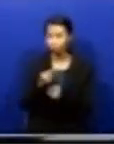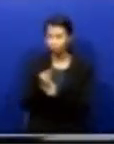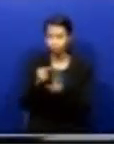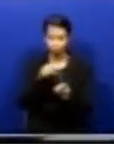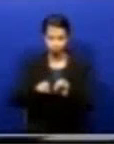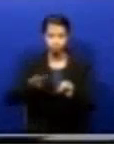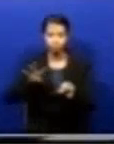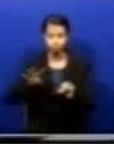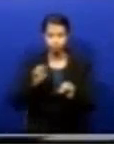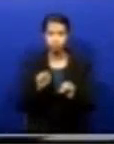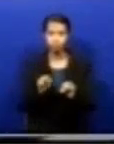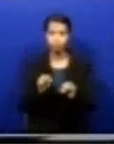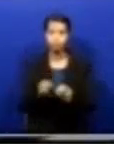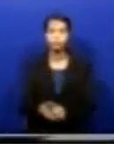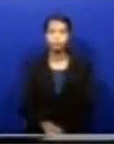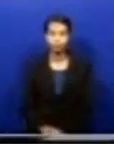ตัวเลขมีเศษ900บา